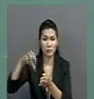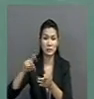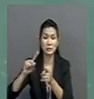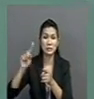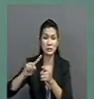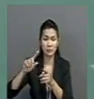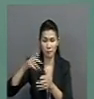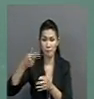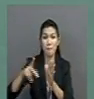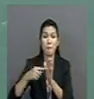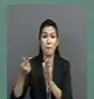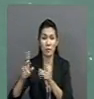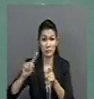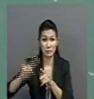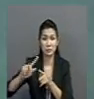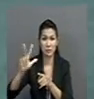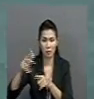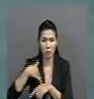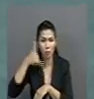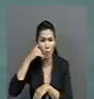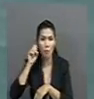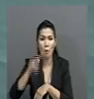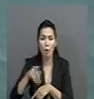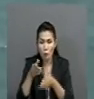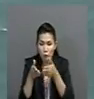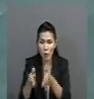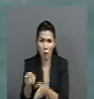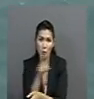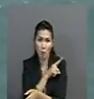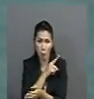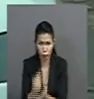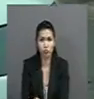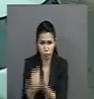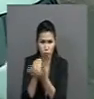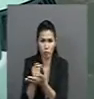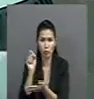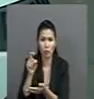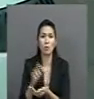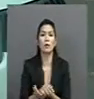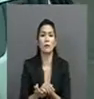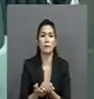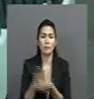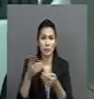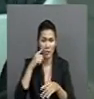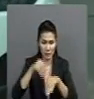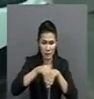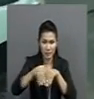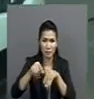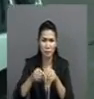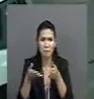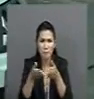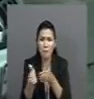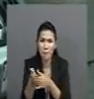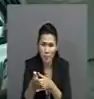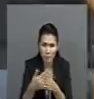ประสงค์สำเร็จครับพอรับแจ้งเสร็จปุ๊บก็ประสานหน่วยงานที่เกี่ยวข้องนะฮะไปช่วยเหลือครับก็ประสานกับเครือข่ายเรือประม